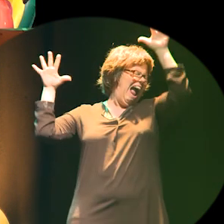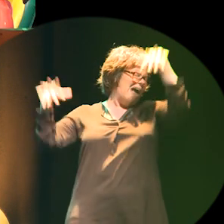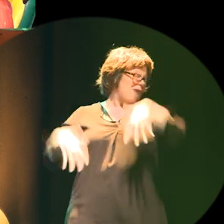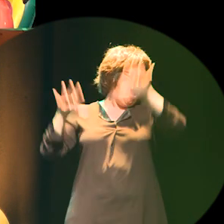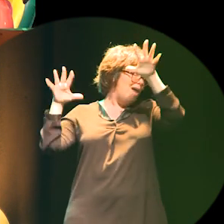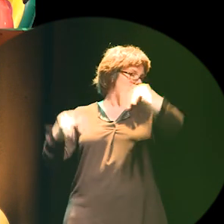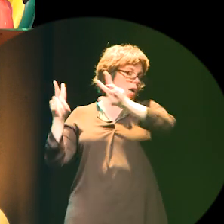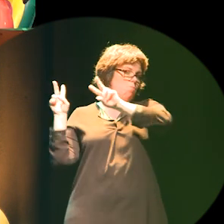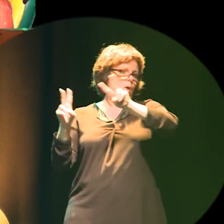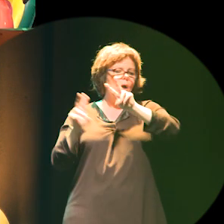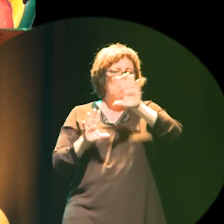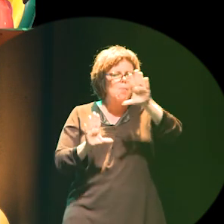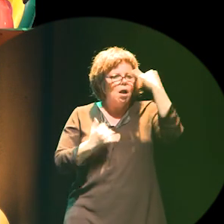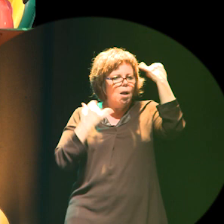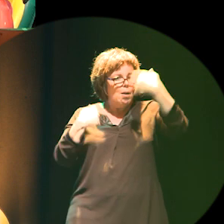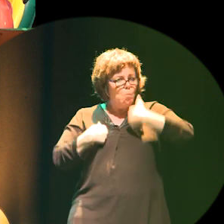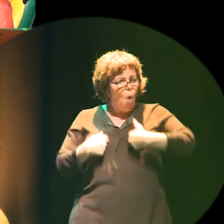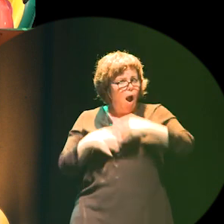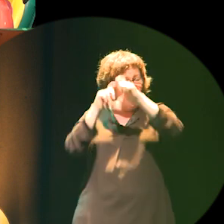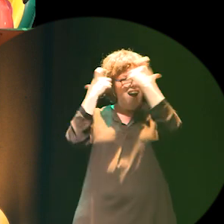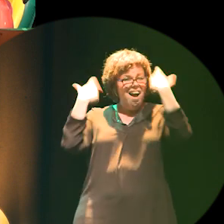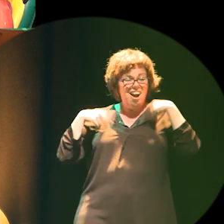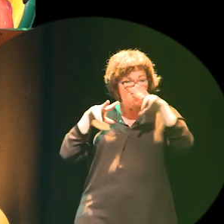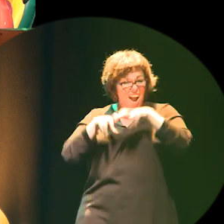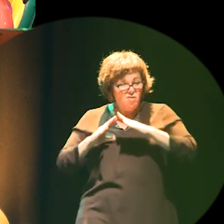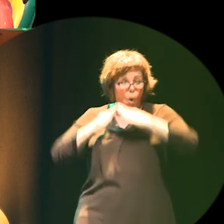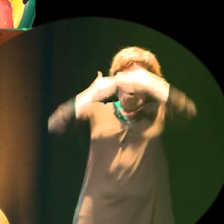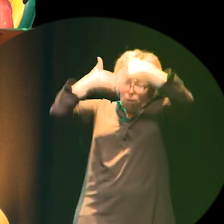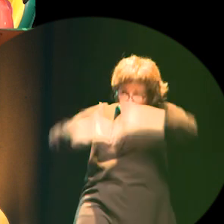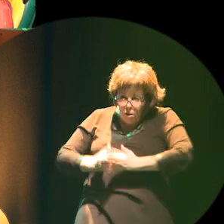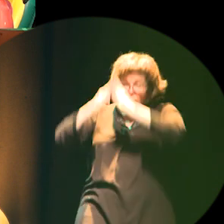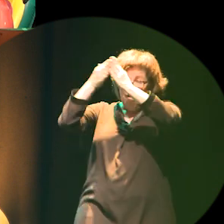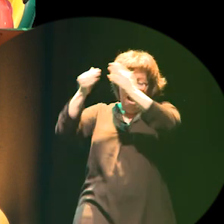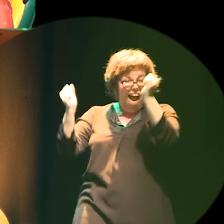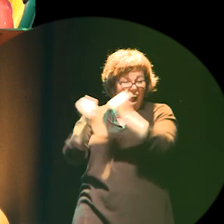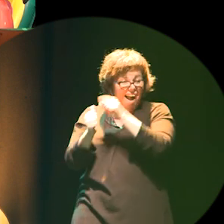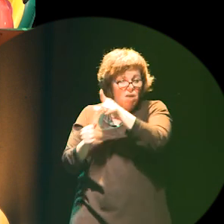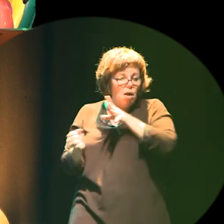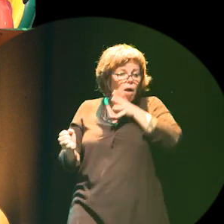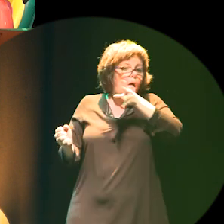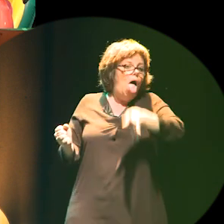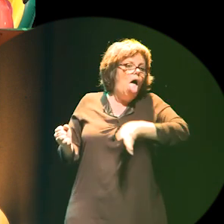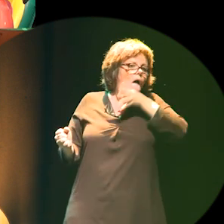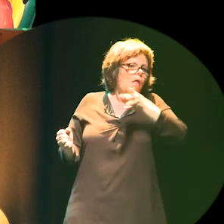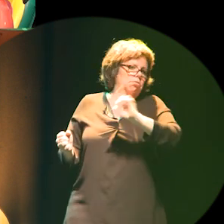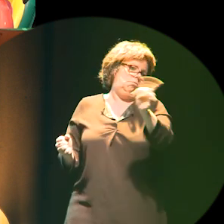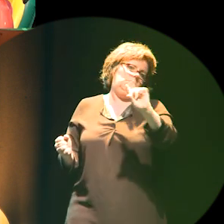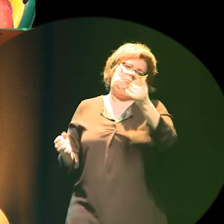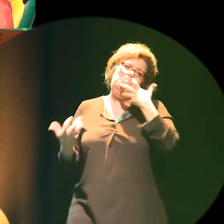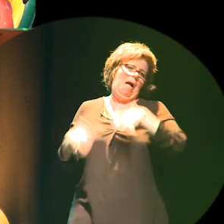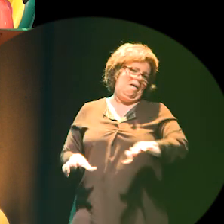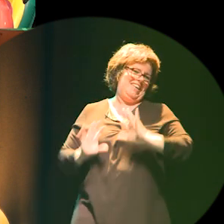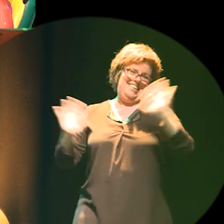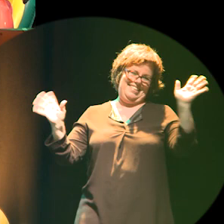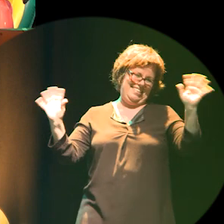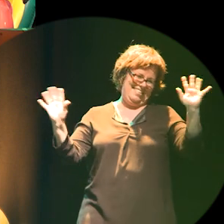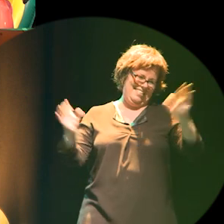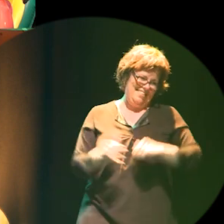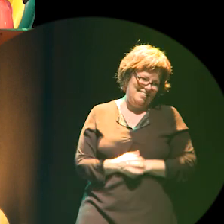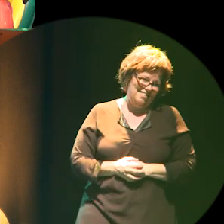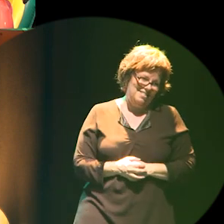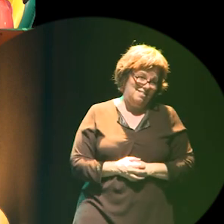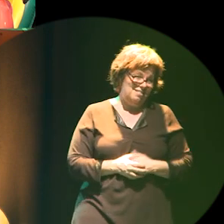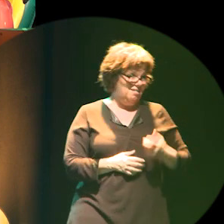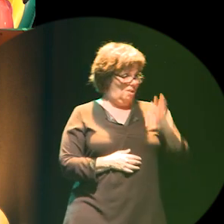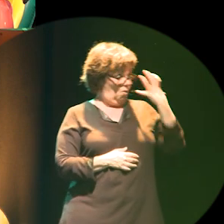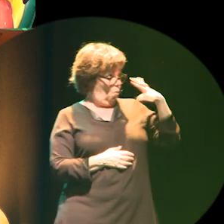n'ai aucune envie d'aller prélever de l'eau de mer pendant que la tempête fait rage dehors. Et les collègues, c'est pareil, et les marins, c'est pareil. Il n'y a personne